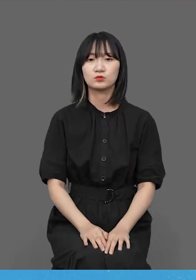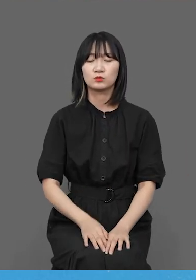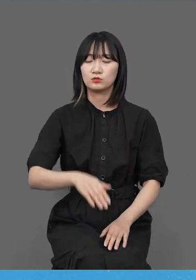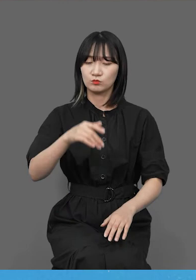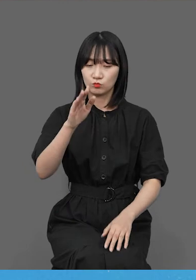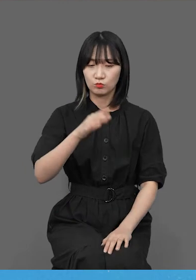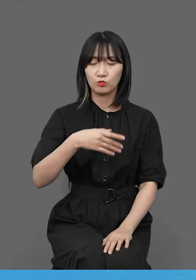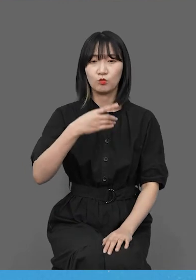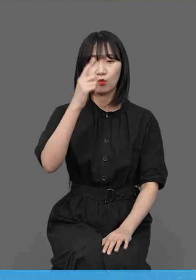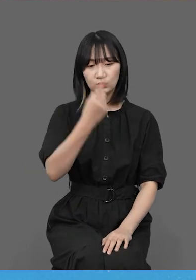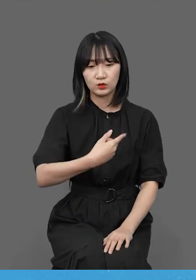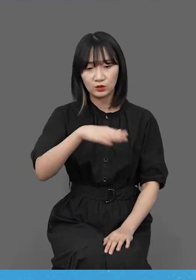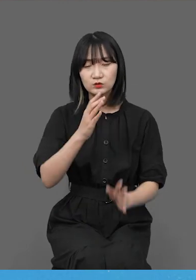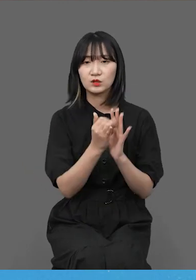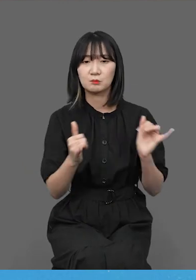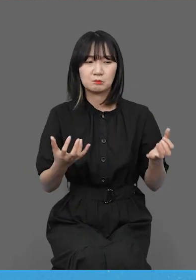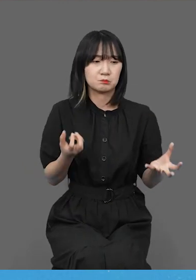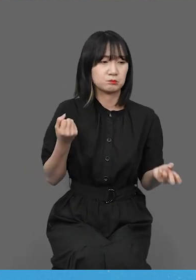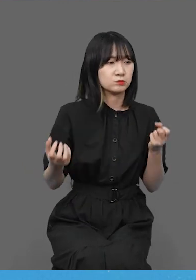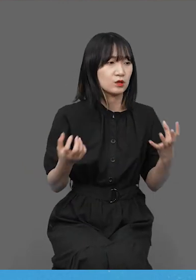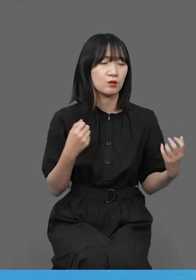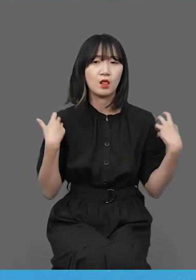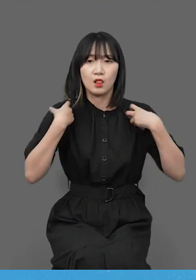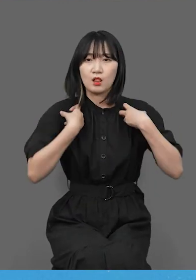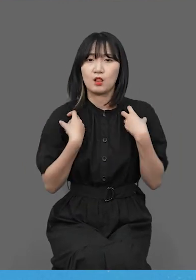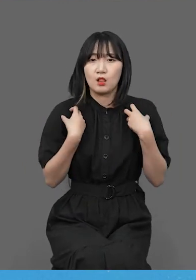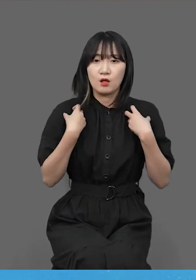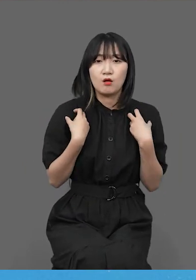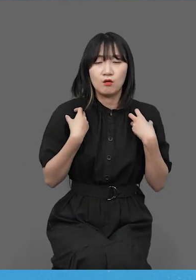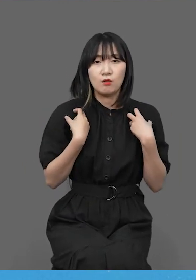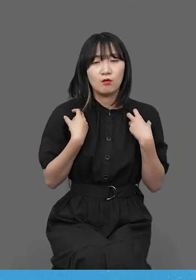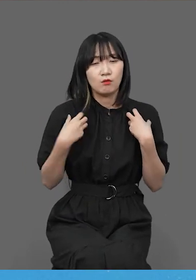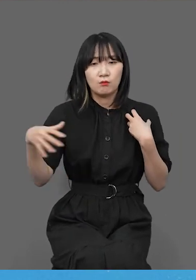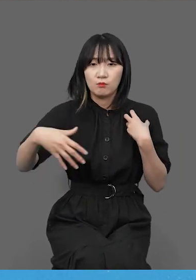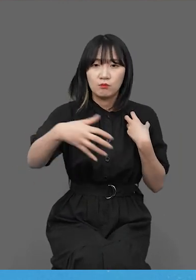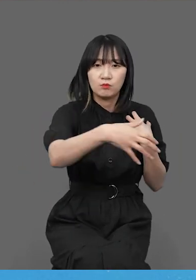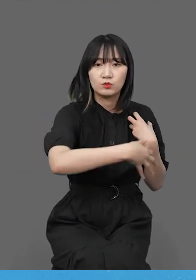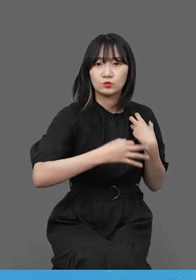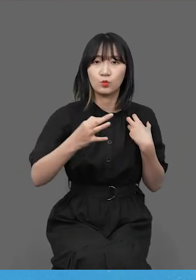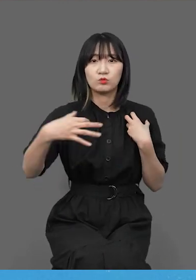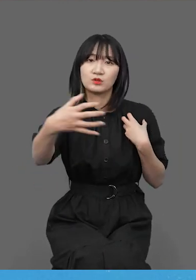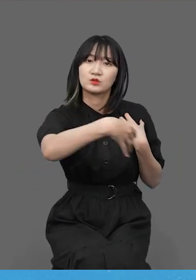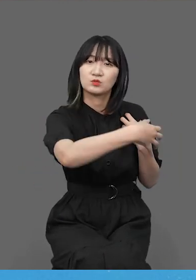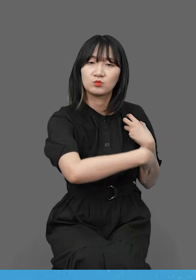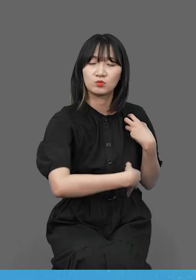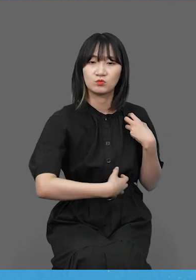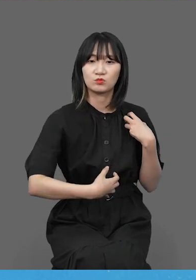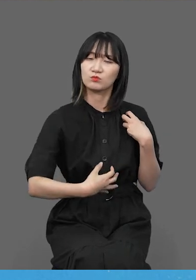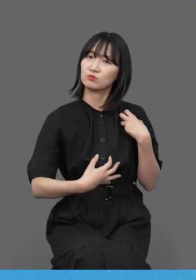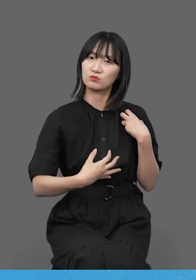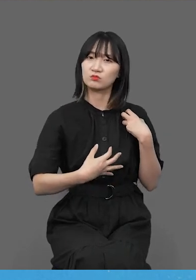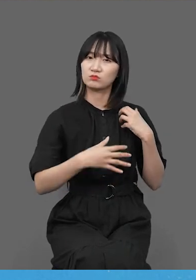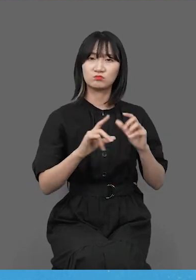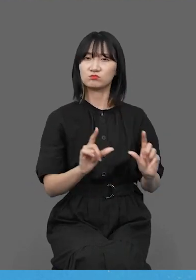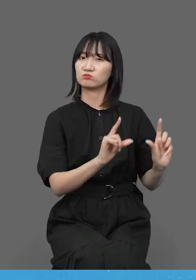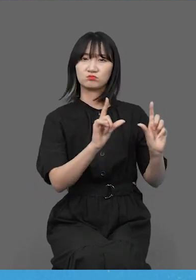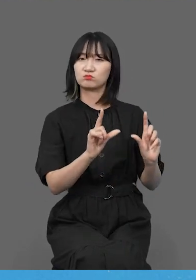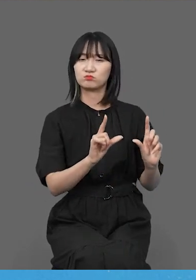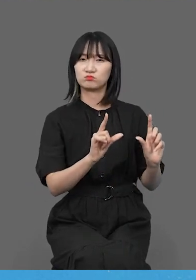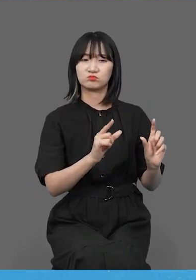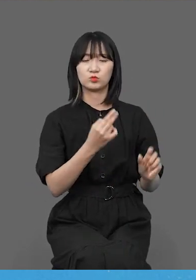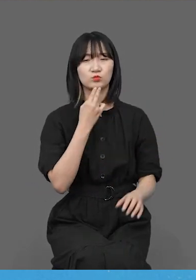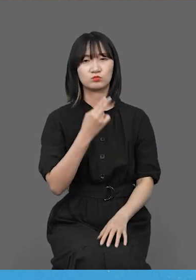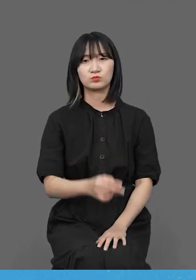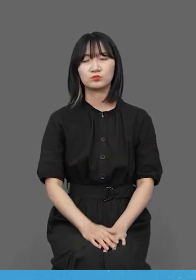나그네가 뭐 갖고 갈 게 있다고 그거 다 짊어지고 그릇들 다 챙기고 돈 다 챙기고 그런 나그네 삶이라는 건